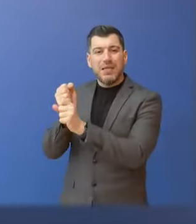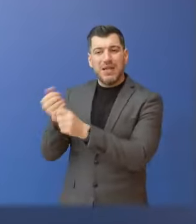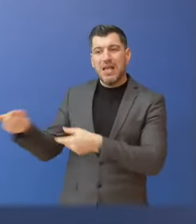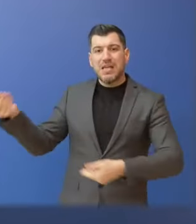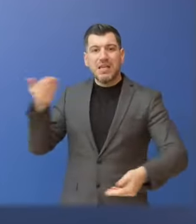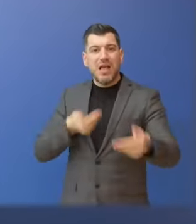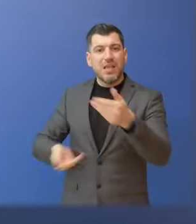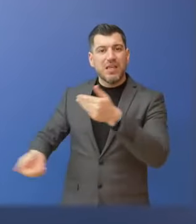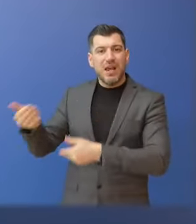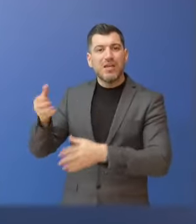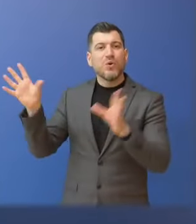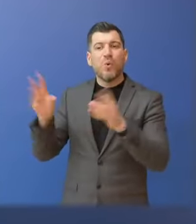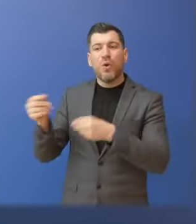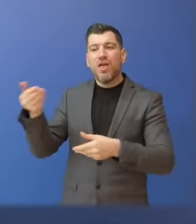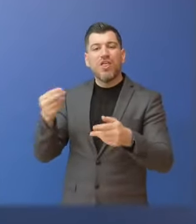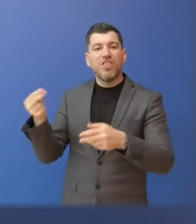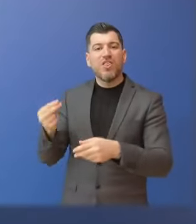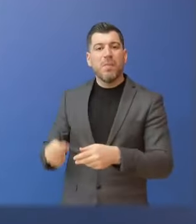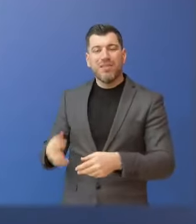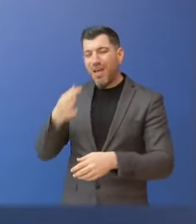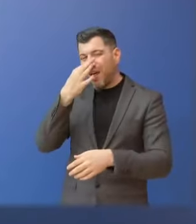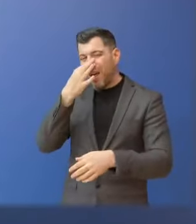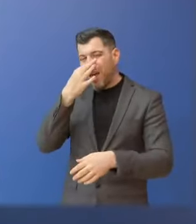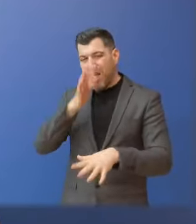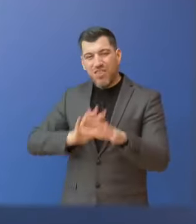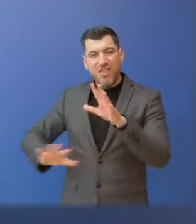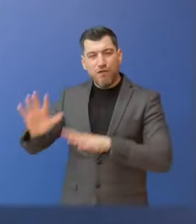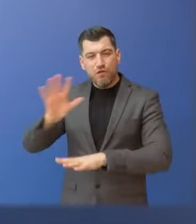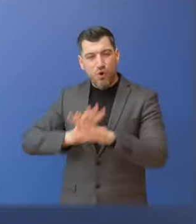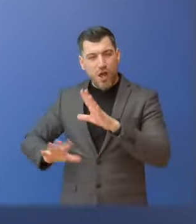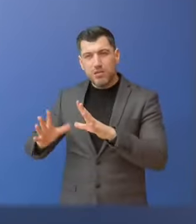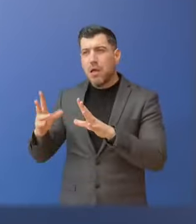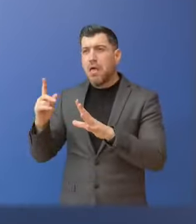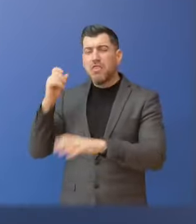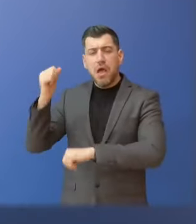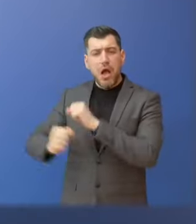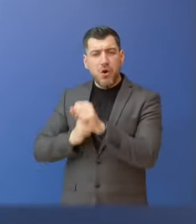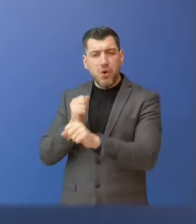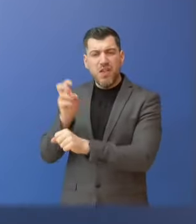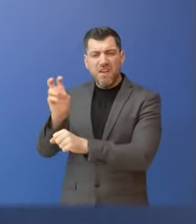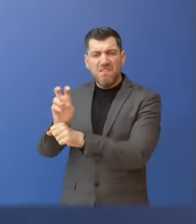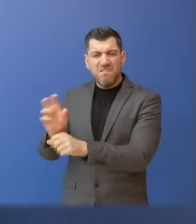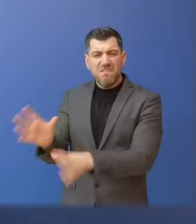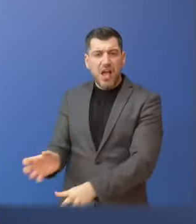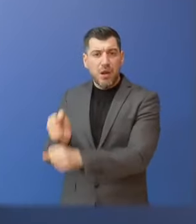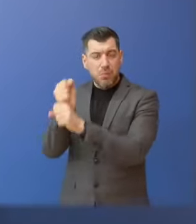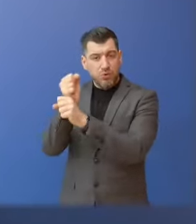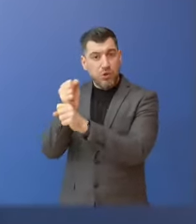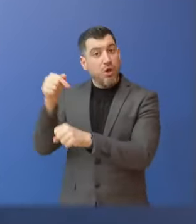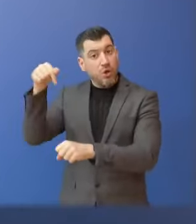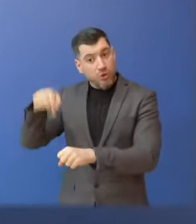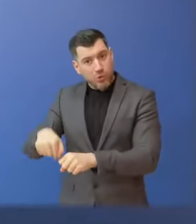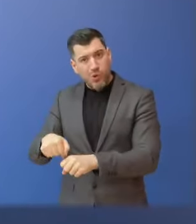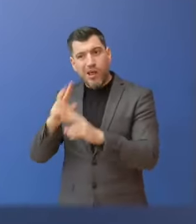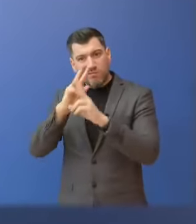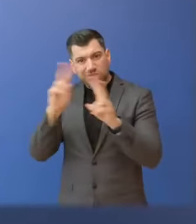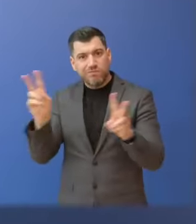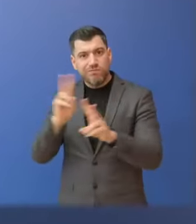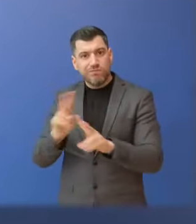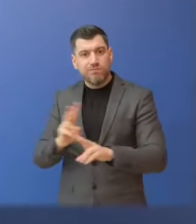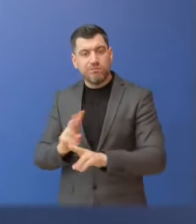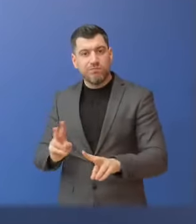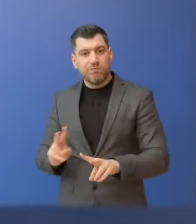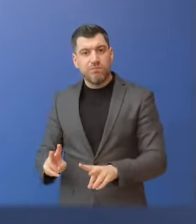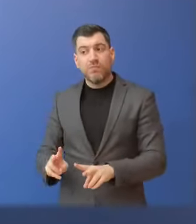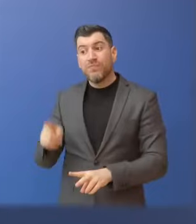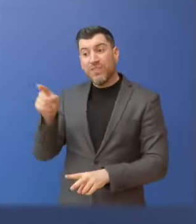ζητήματα διαφοράς που χον χρόνιζαν μέχρι και 10-12 χρόνια πολλές φορές ενώ πλέον ε ενώ εκκαθαρίστηκαν όλες αυτές οι